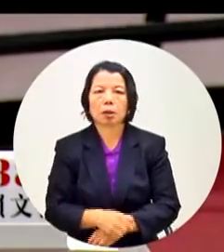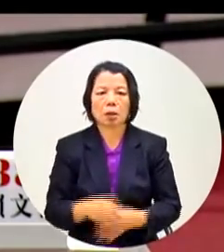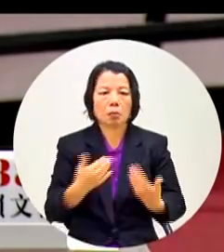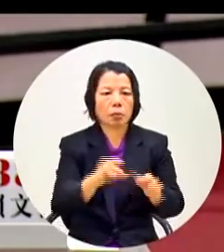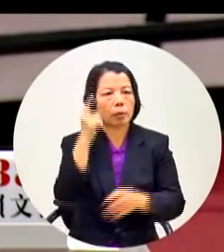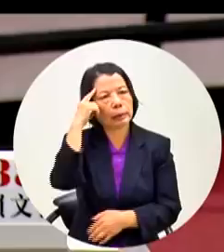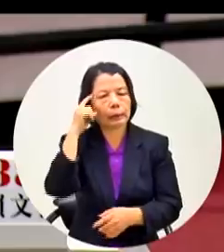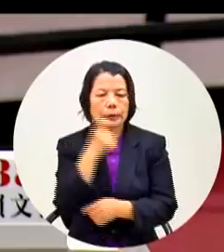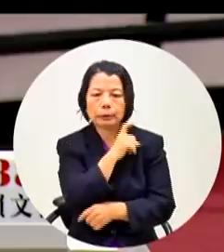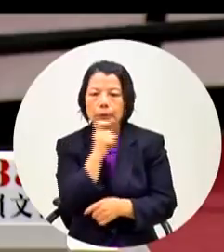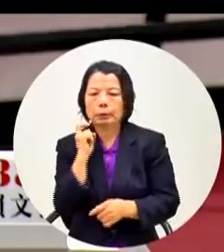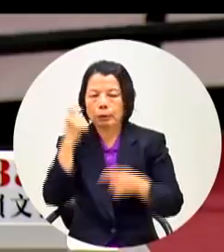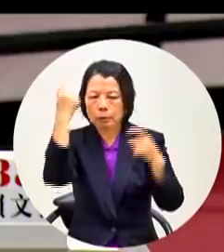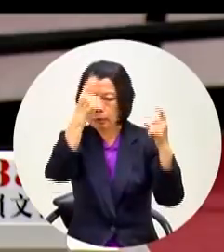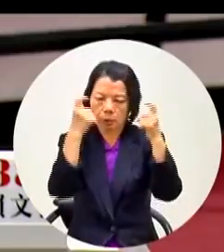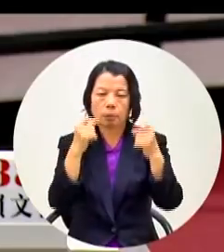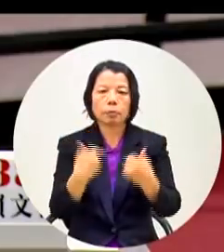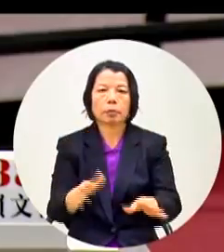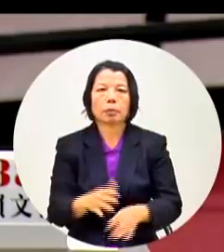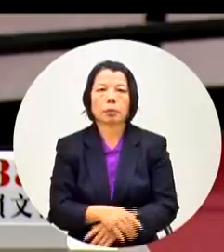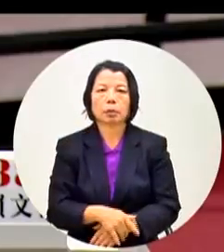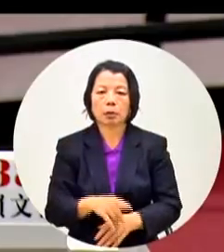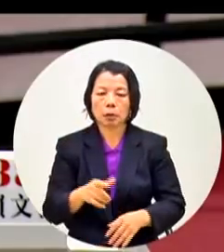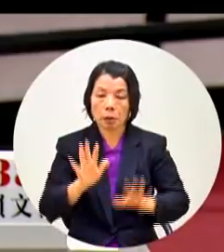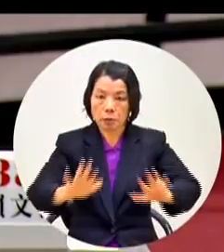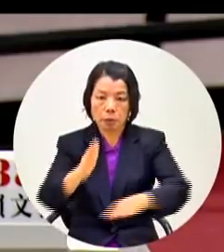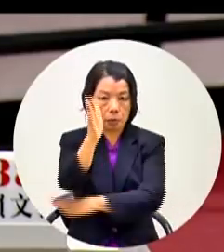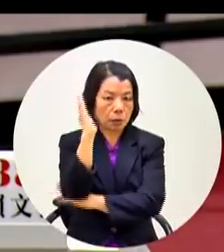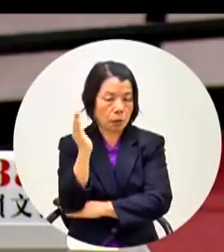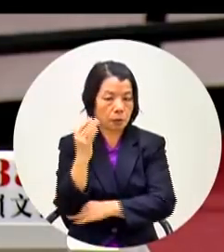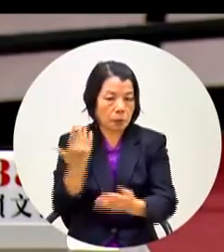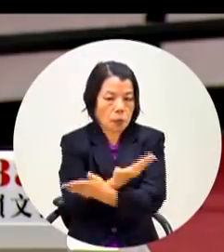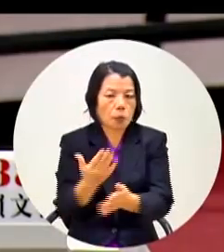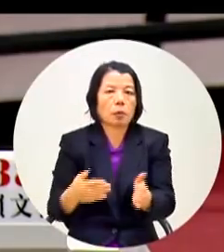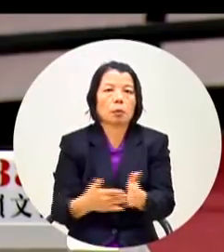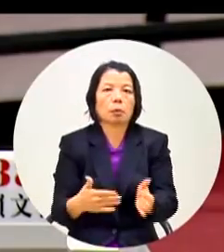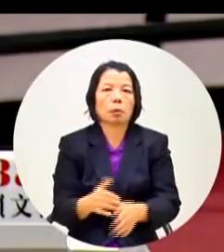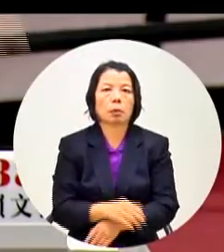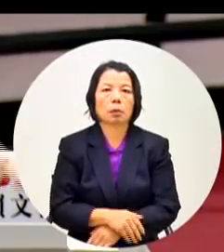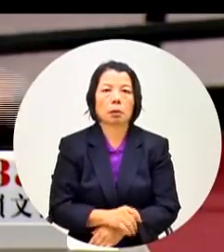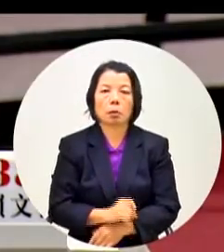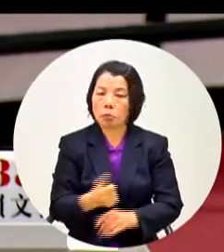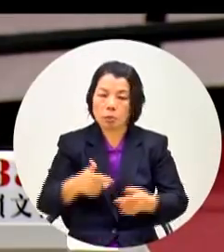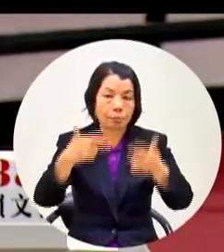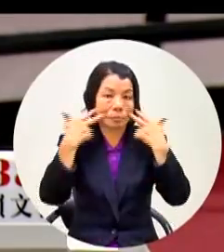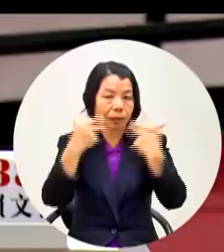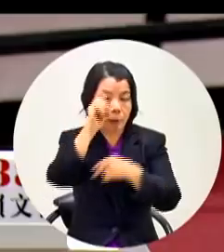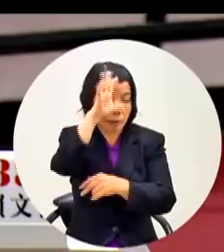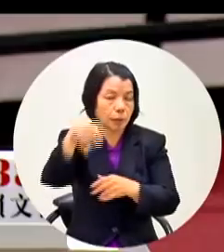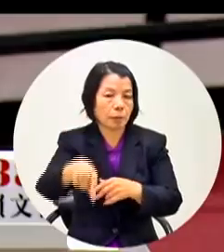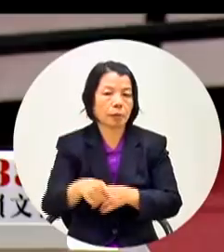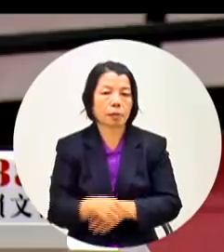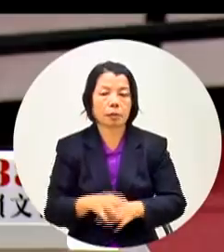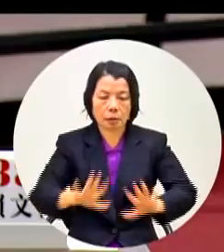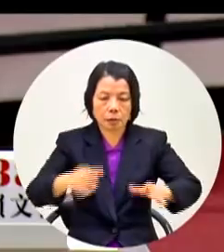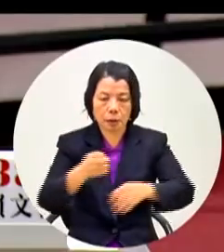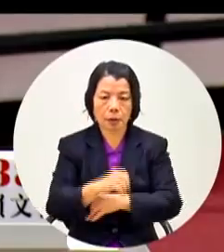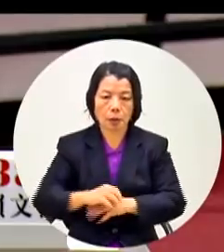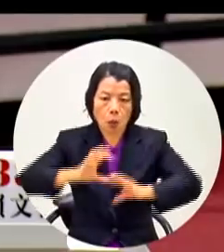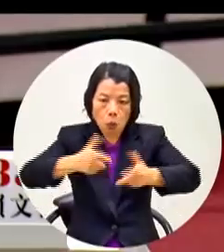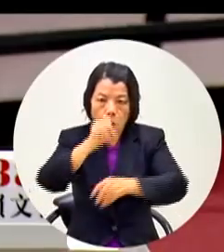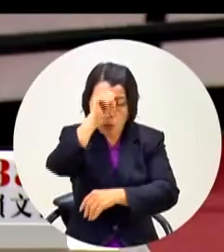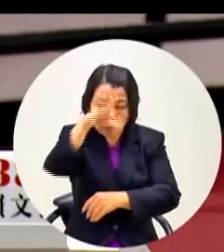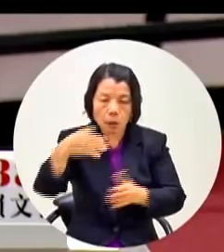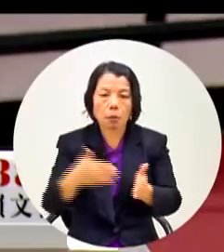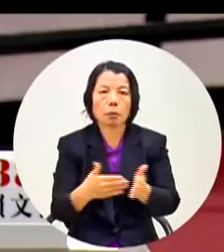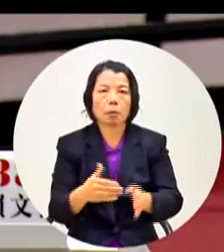不是莫瓦建物呢？莫瓦建物哦，责任得换在野党的责任哦。啊，现在换了政府，在野党换了变执政党，你都手